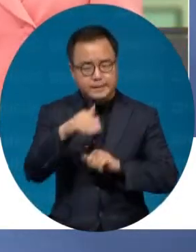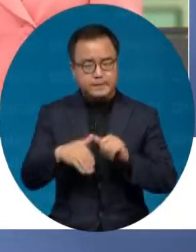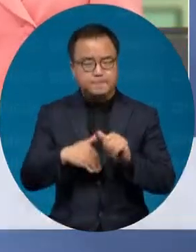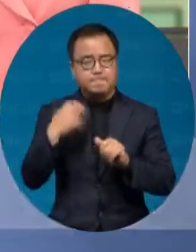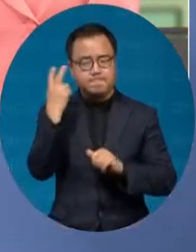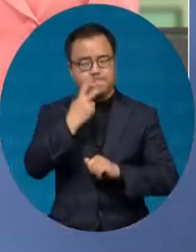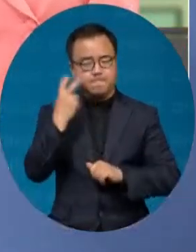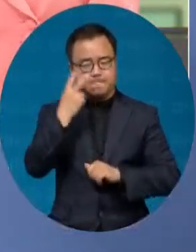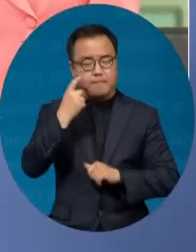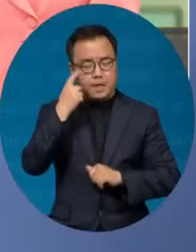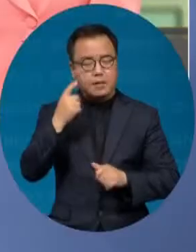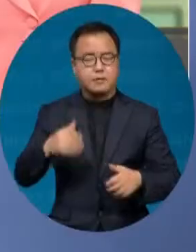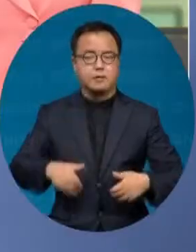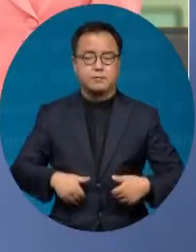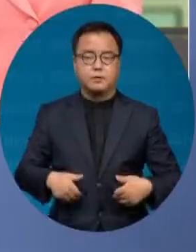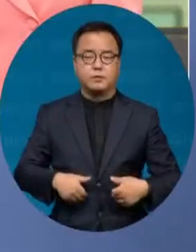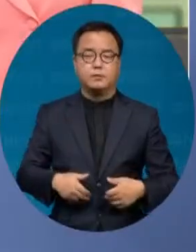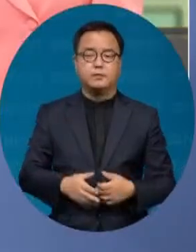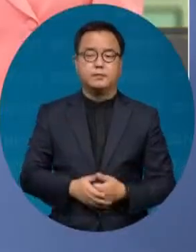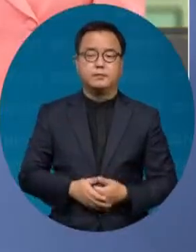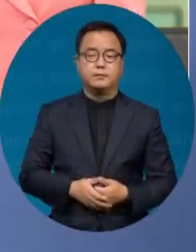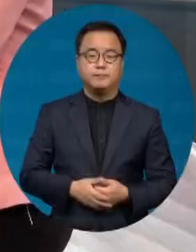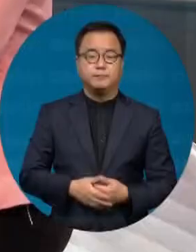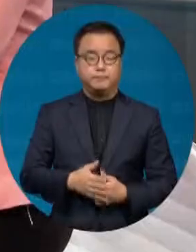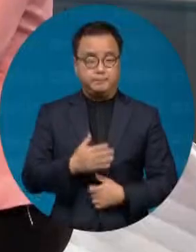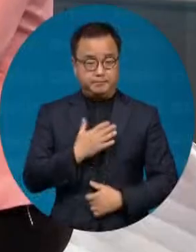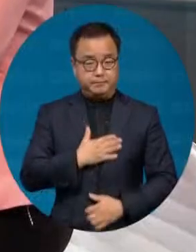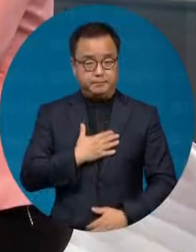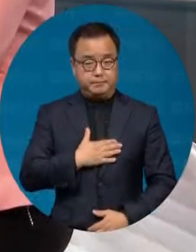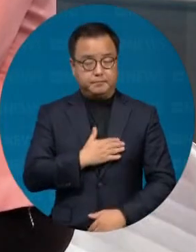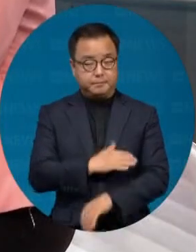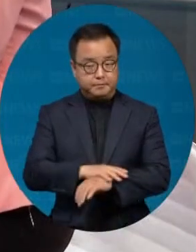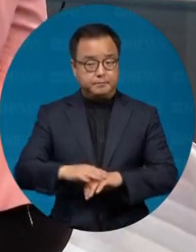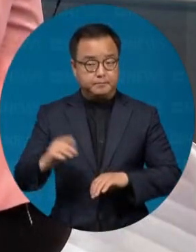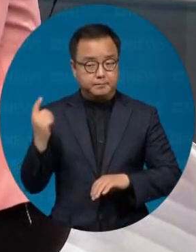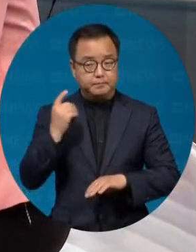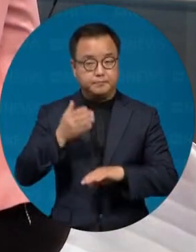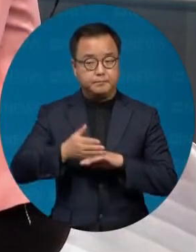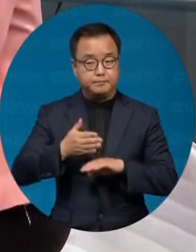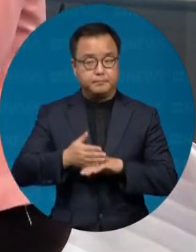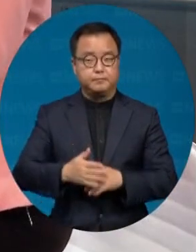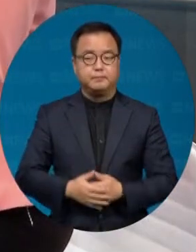마련되어야 할 것으로 보입니다 4 출력이 줘 잘들었습니다